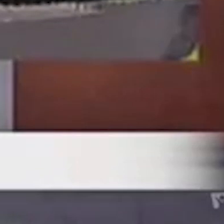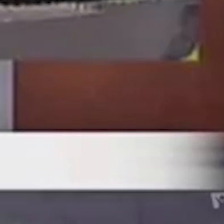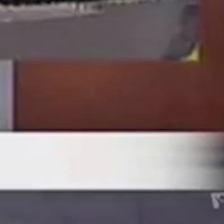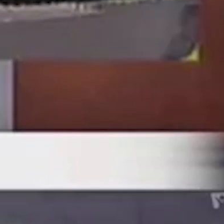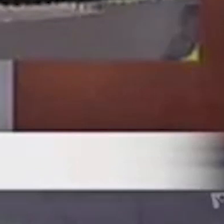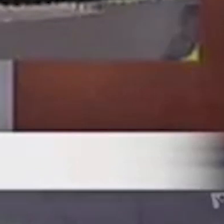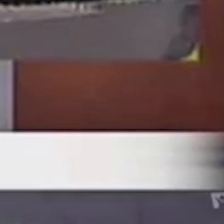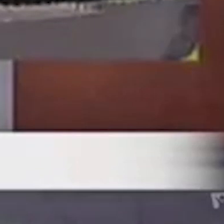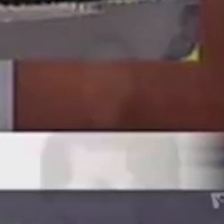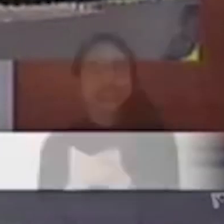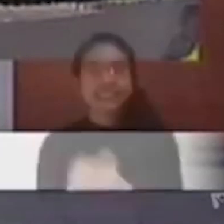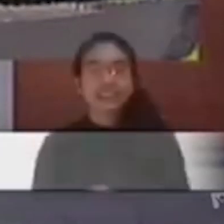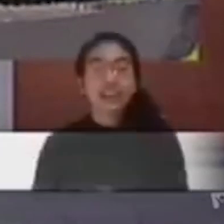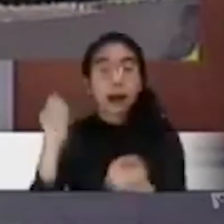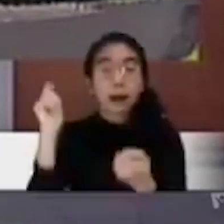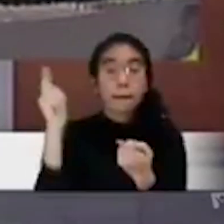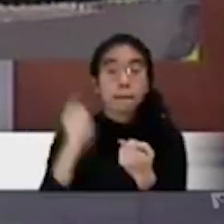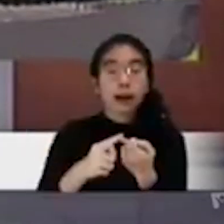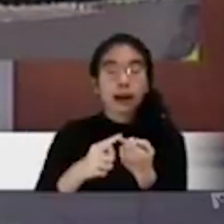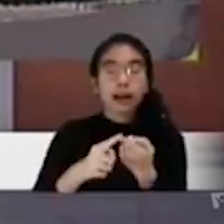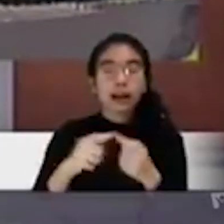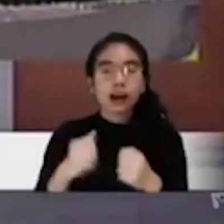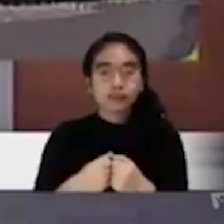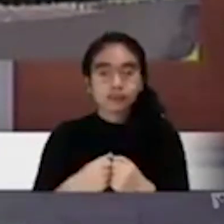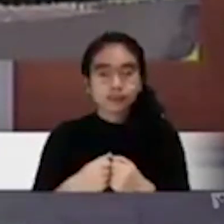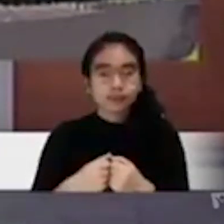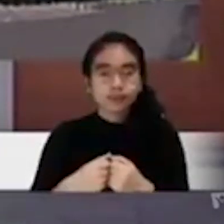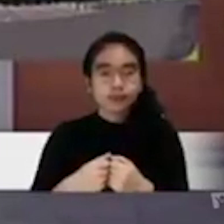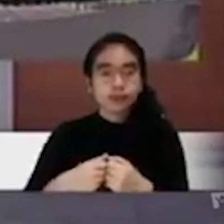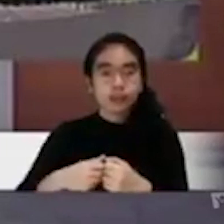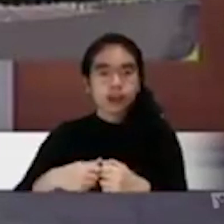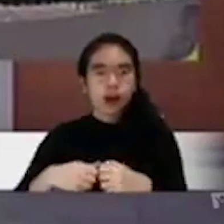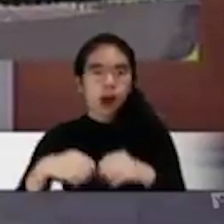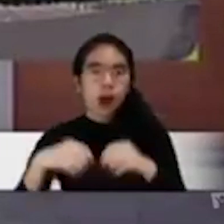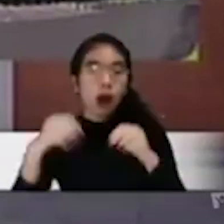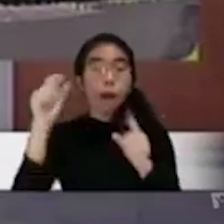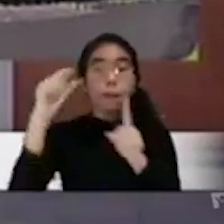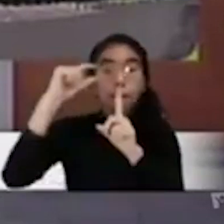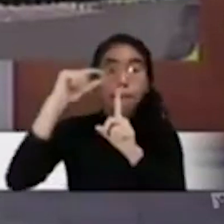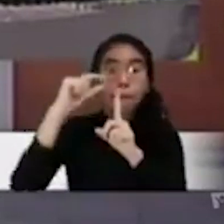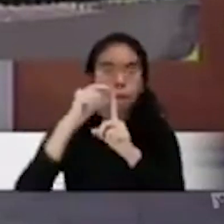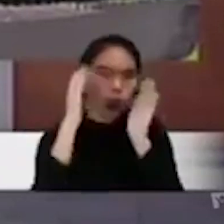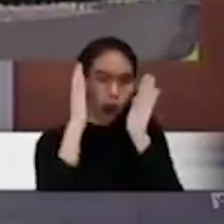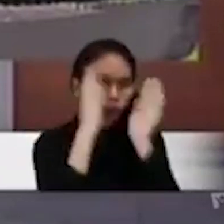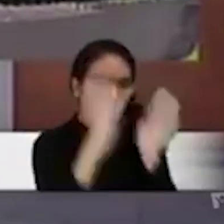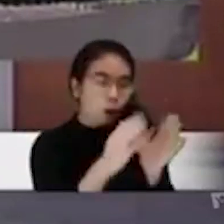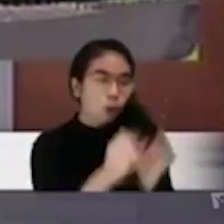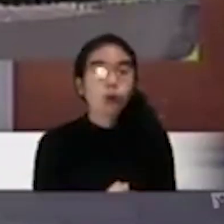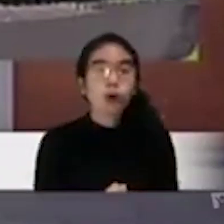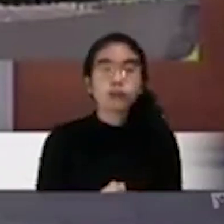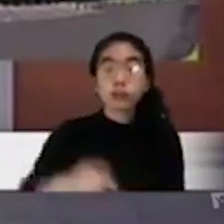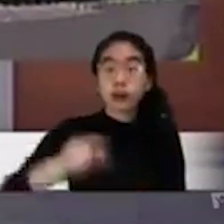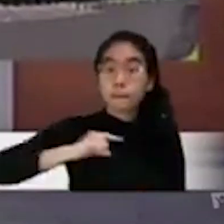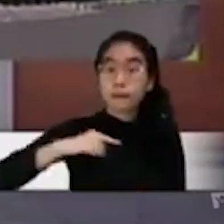kasih kepada para pembina, pengawas, pengurus dan pelaksana serta seluruh